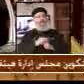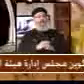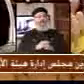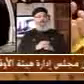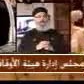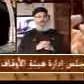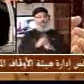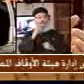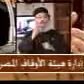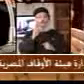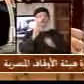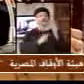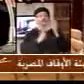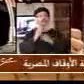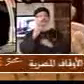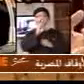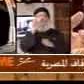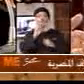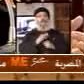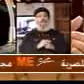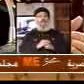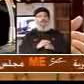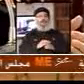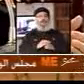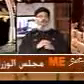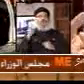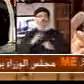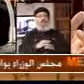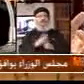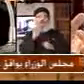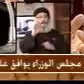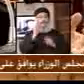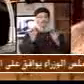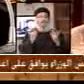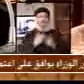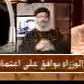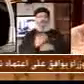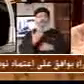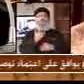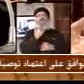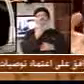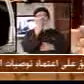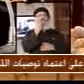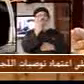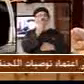ما هي دي المسيح سألها أو كأنه سألها، لك إيه؟ قالت ما عنديش غير